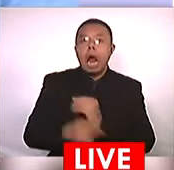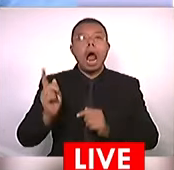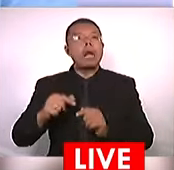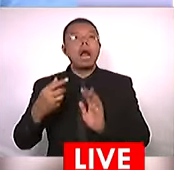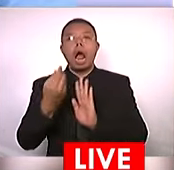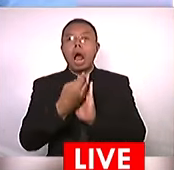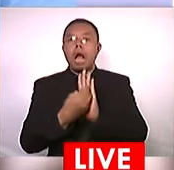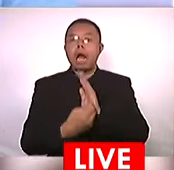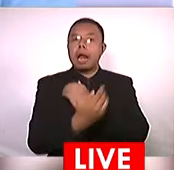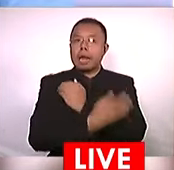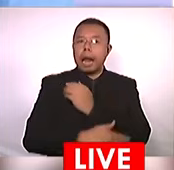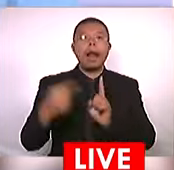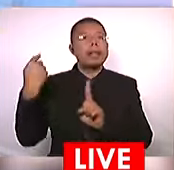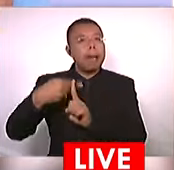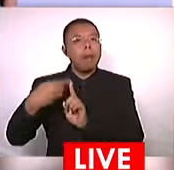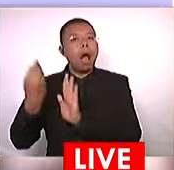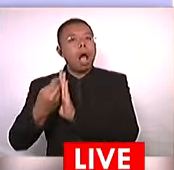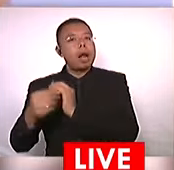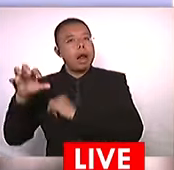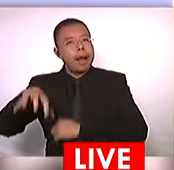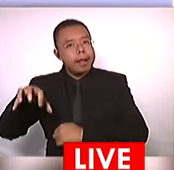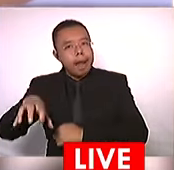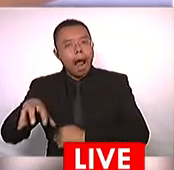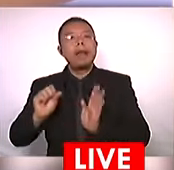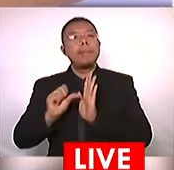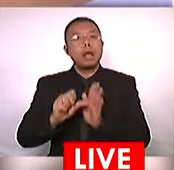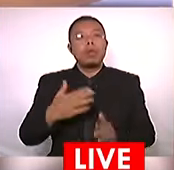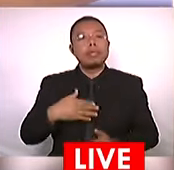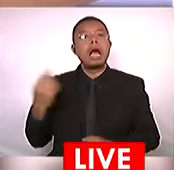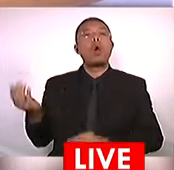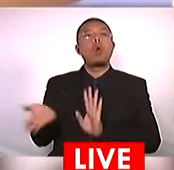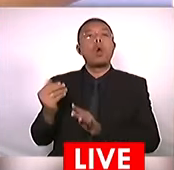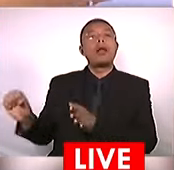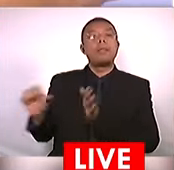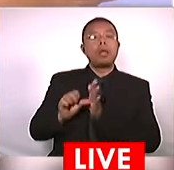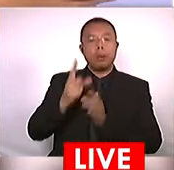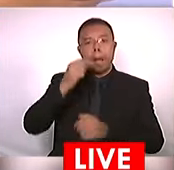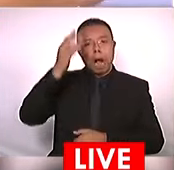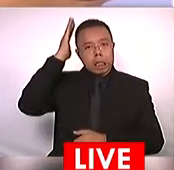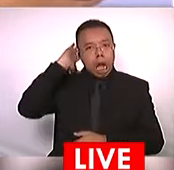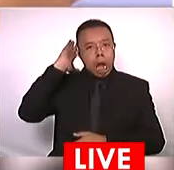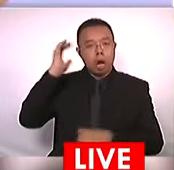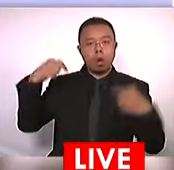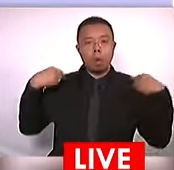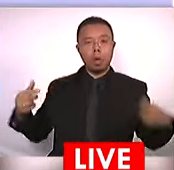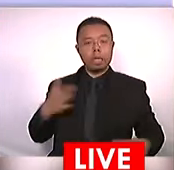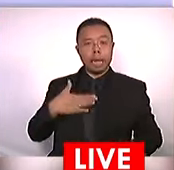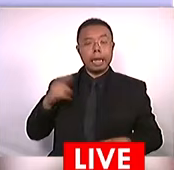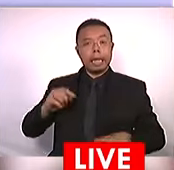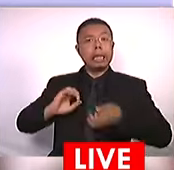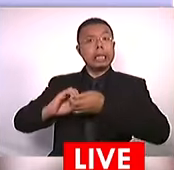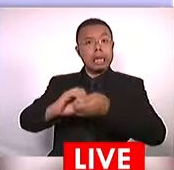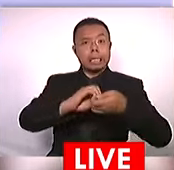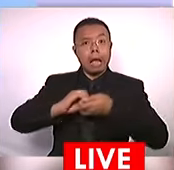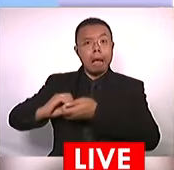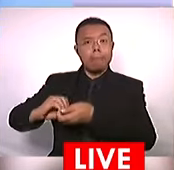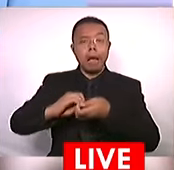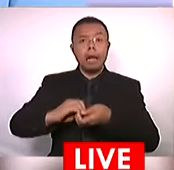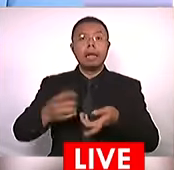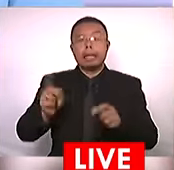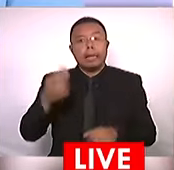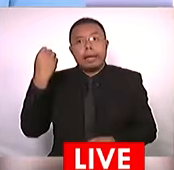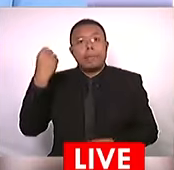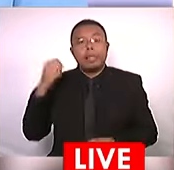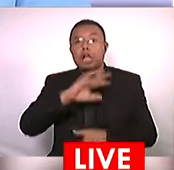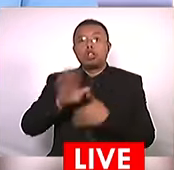APBN plus APBD plus dibantu saya sering dibantu pak Ganjar Gubernur saya ini kolaborasi